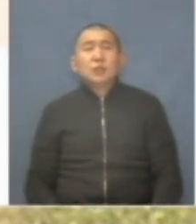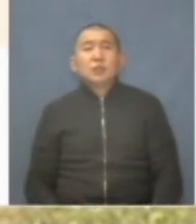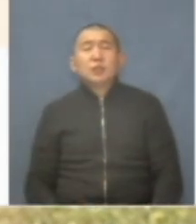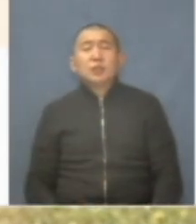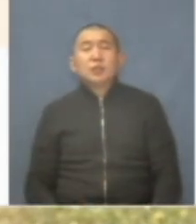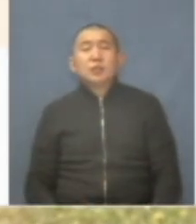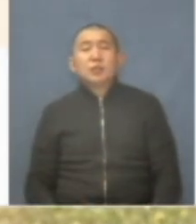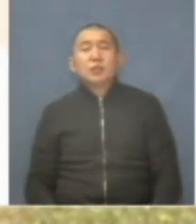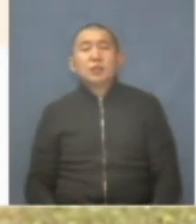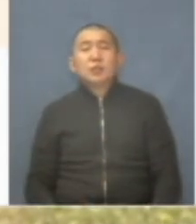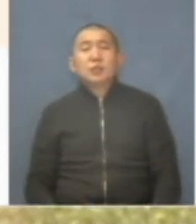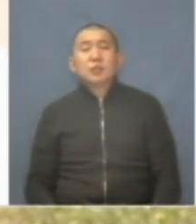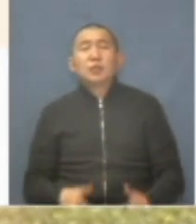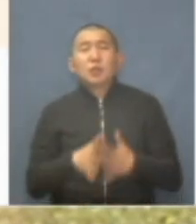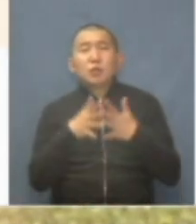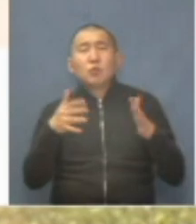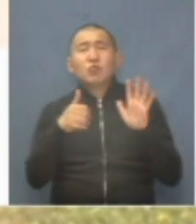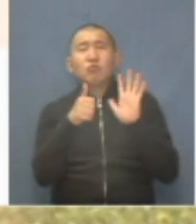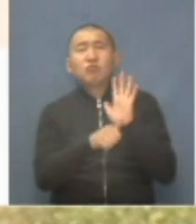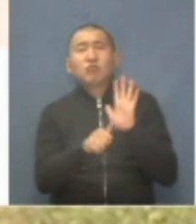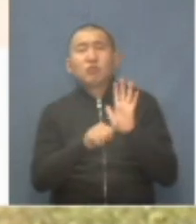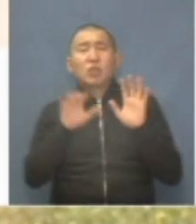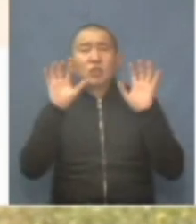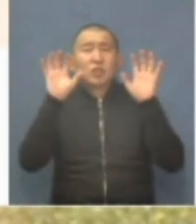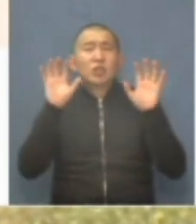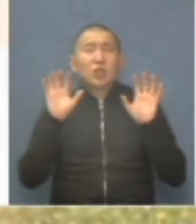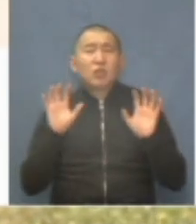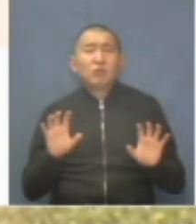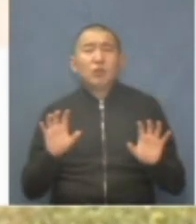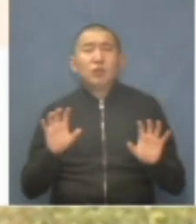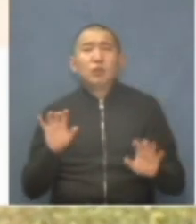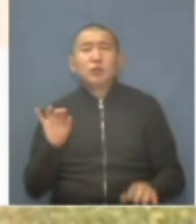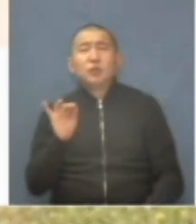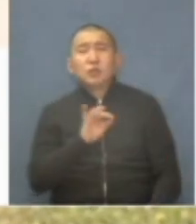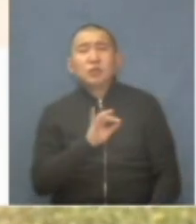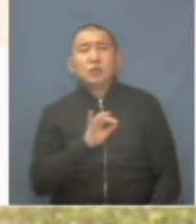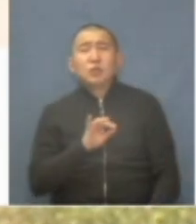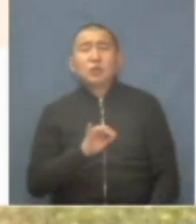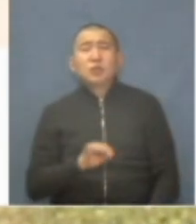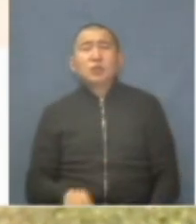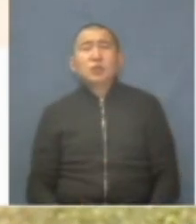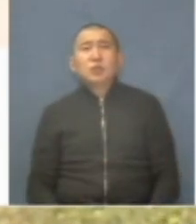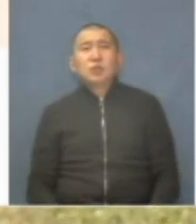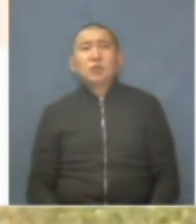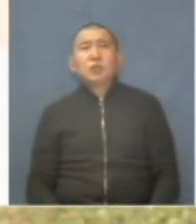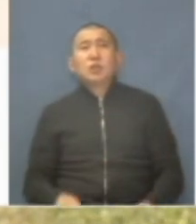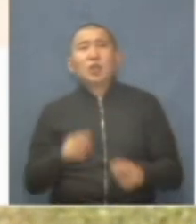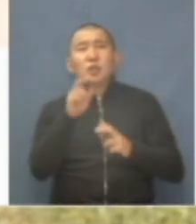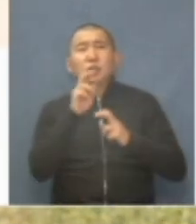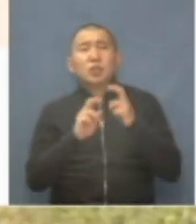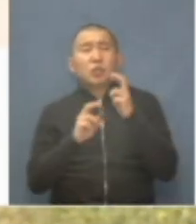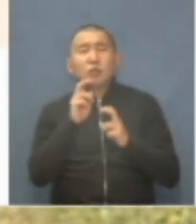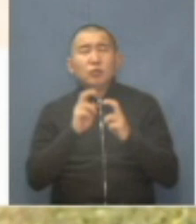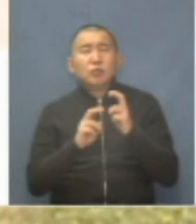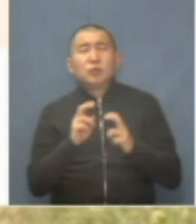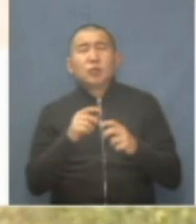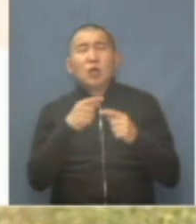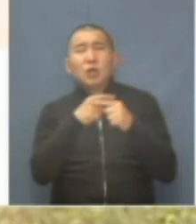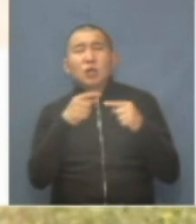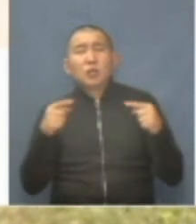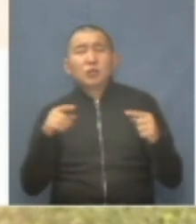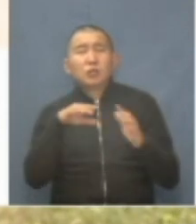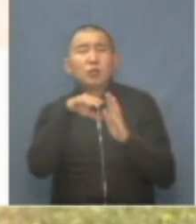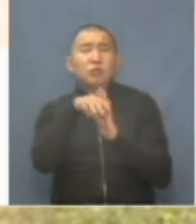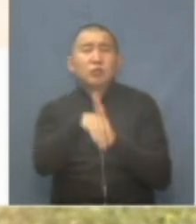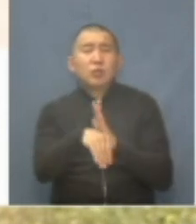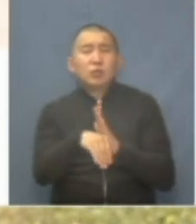Біздің қауымдастыққа 60-қа жуық зауыт, қаптама өндірушілер және қайталама шикізатты қайта өңдеу зауыты кіреді. Олардың ішінде түрлі қалдықтарды